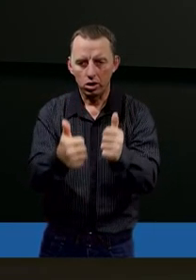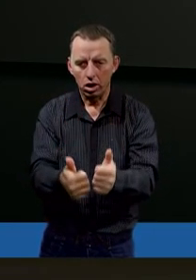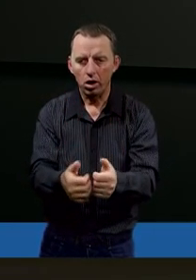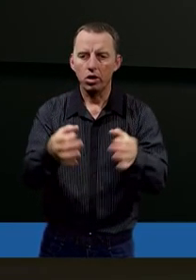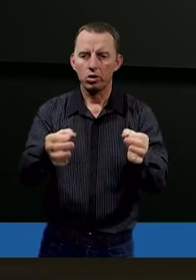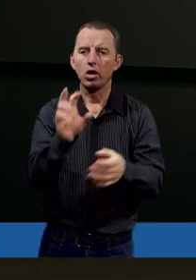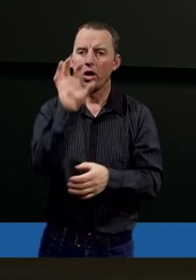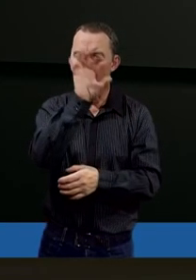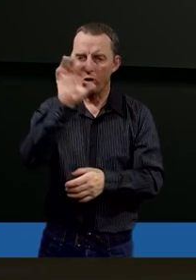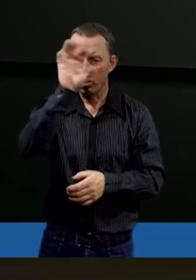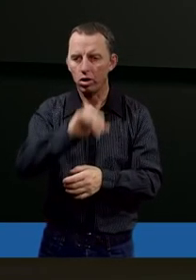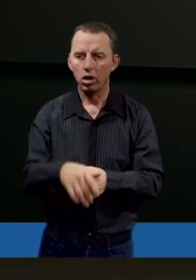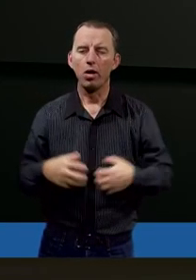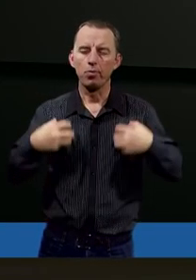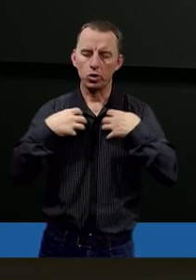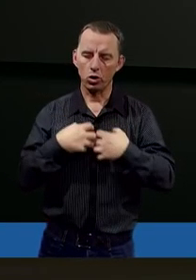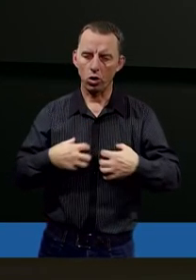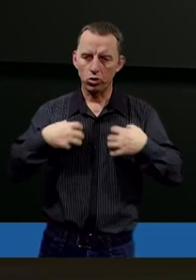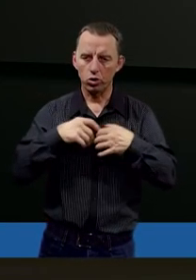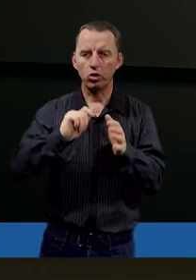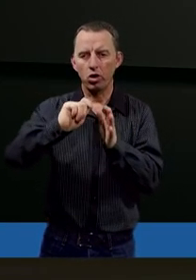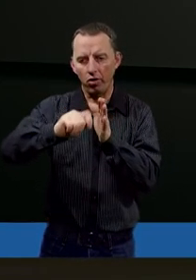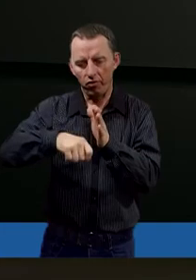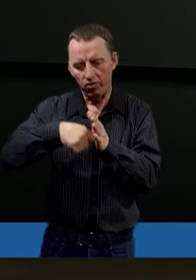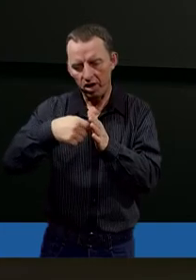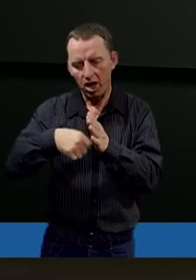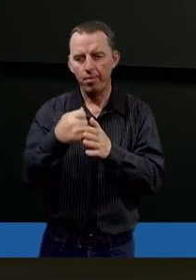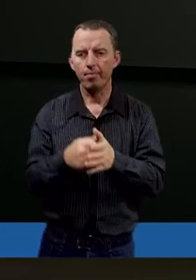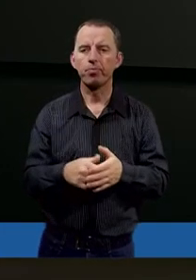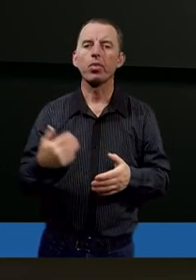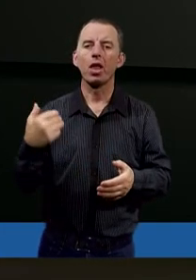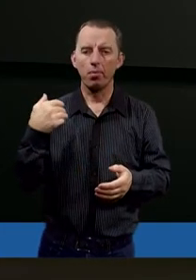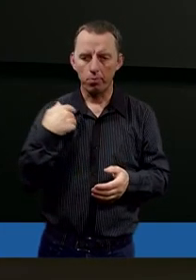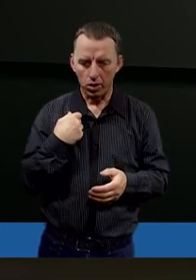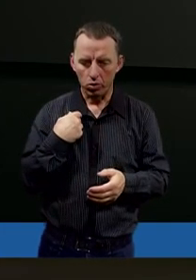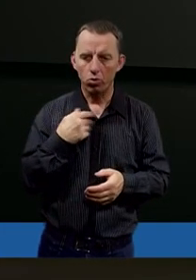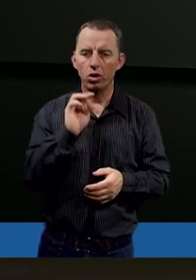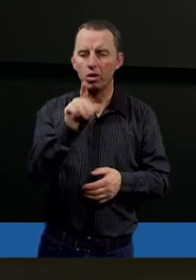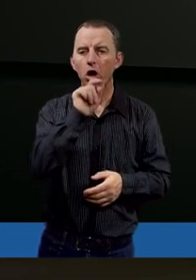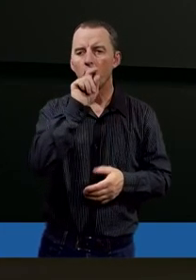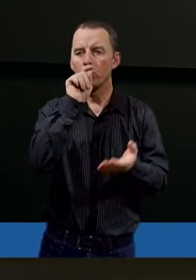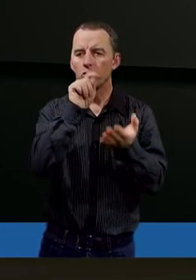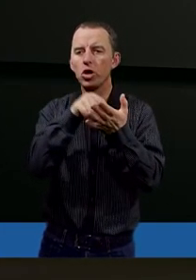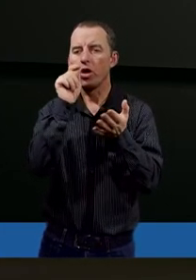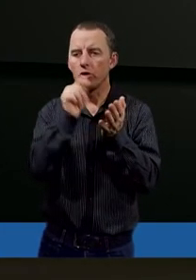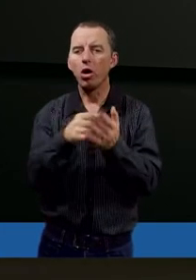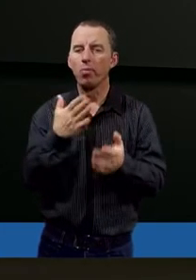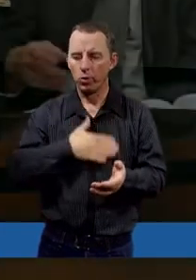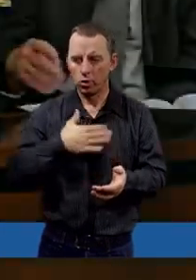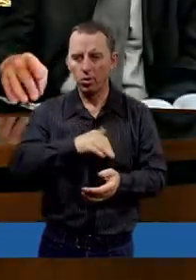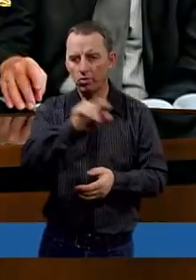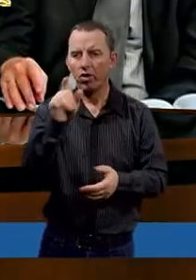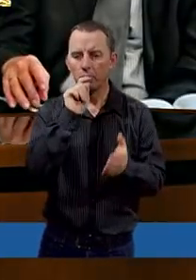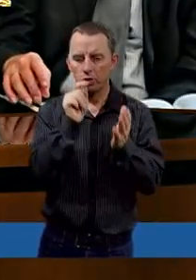dzisiaj oglądałem przyrodniczy film i było tam o dzięciołach. Podobają się wam dzięcioły?